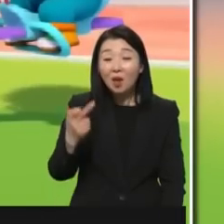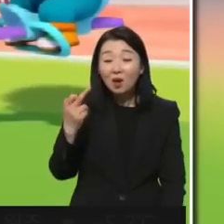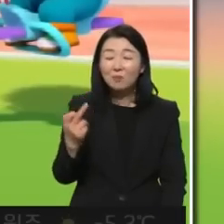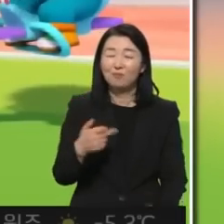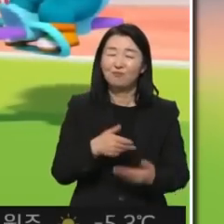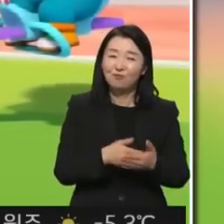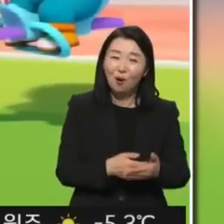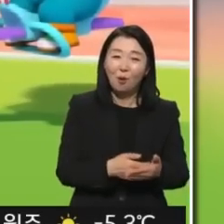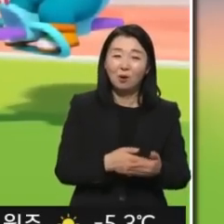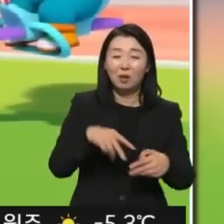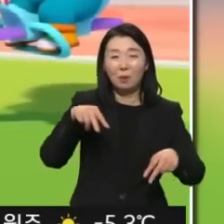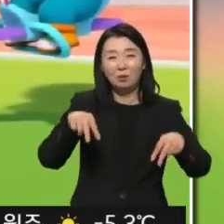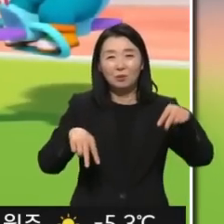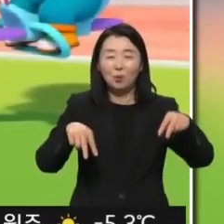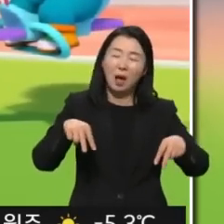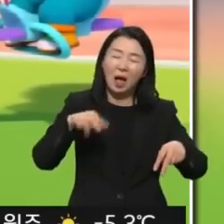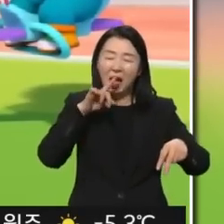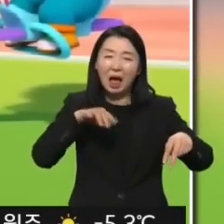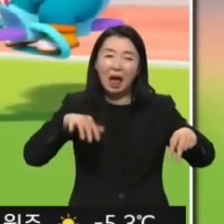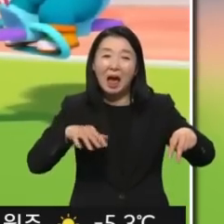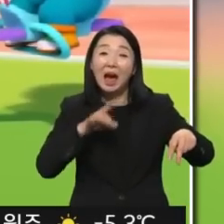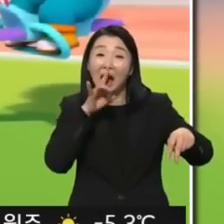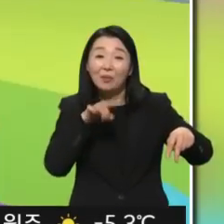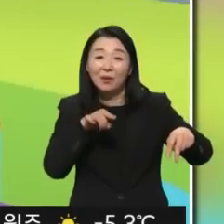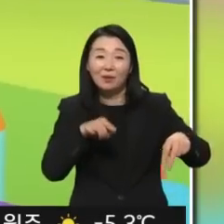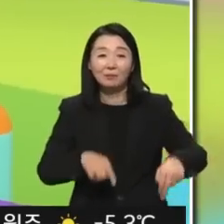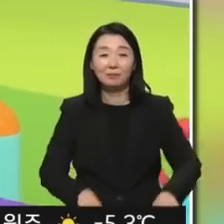무거워서 시소가 움직이지 않는 거야.